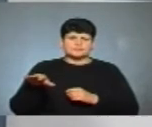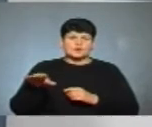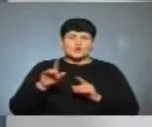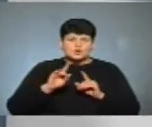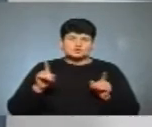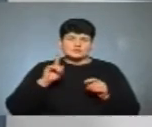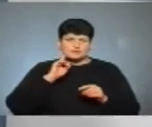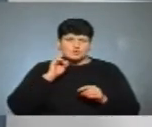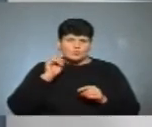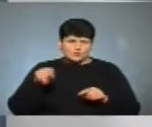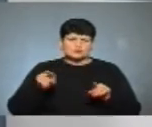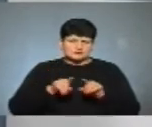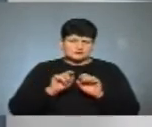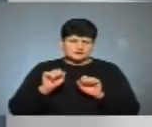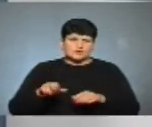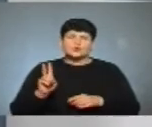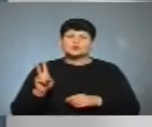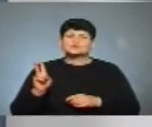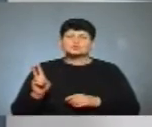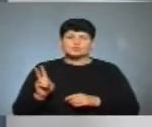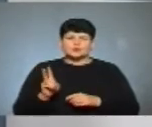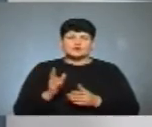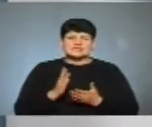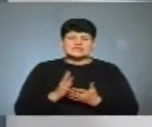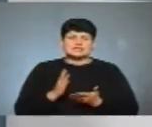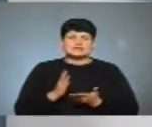особливо молодь також, хто є